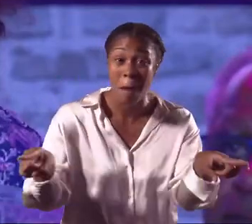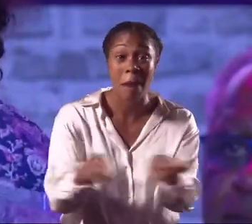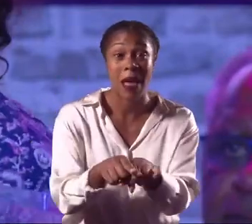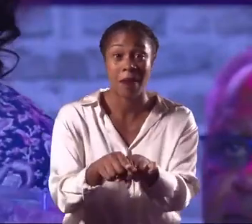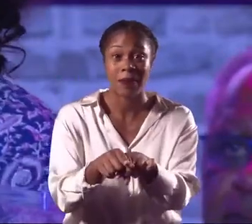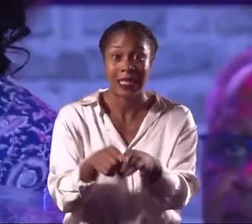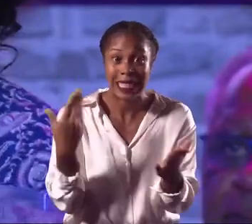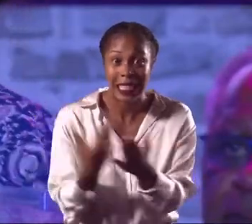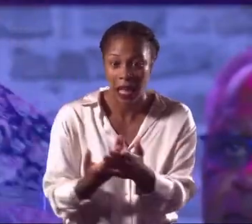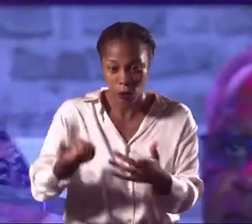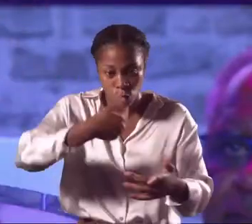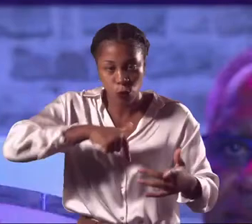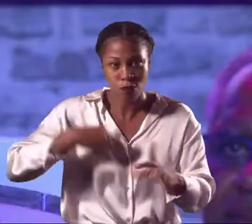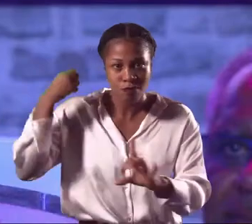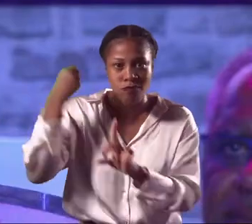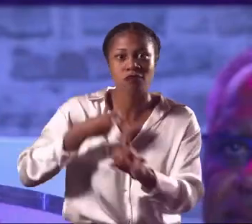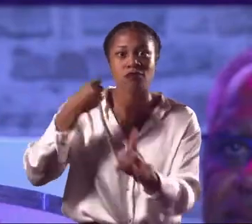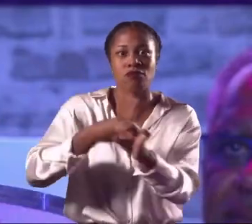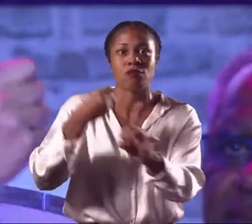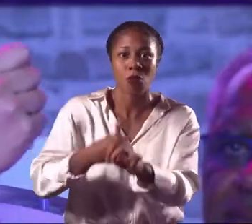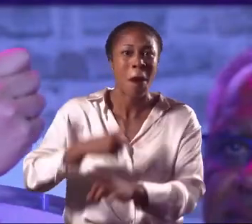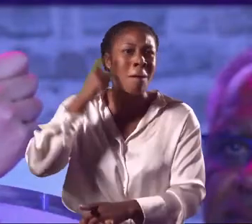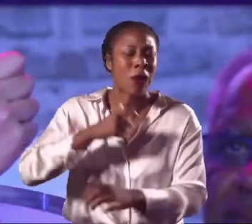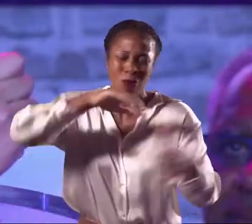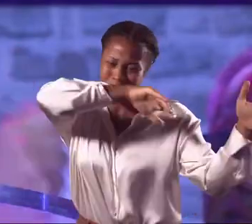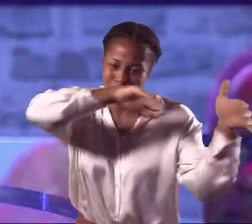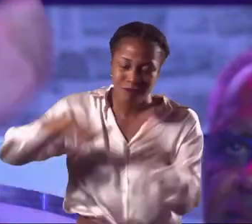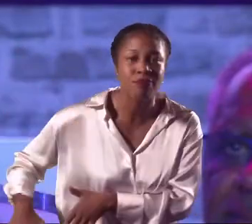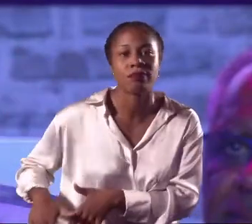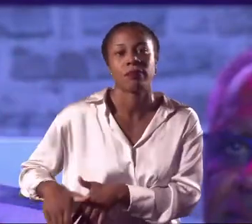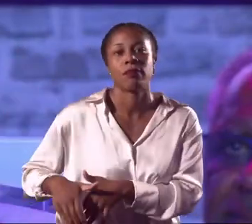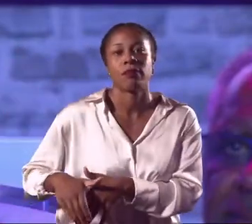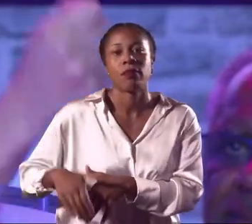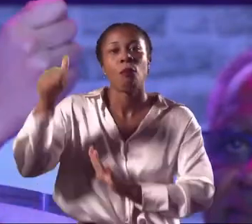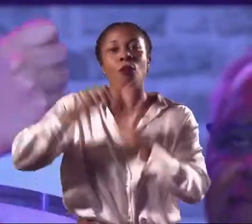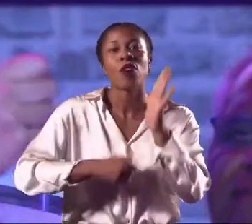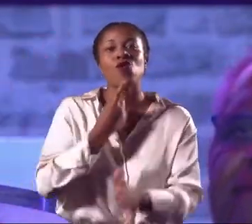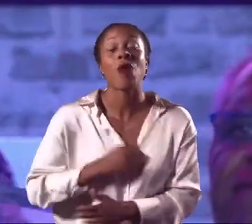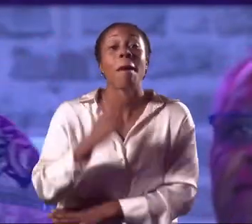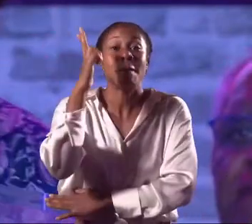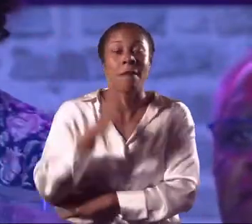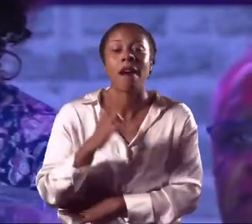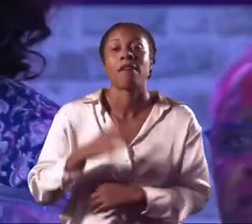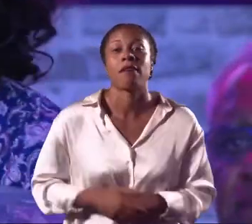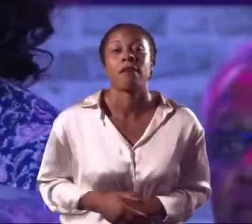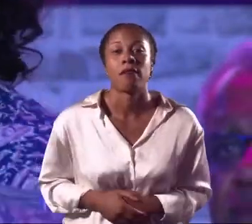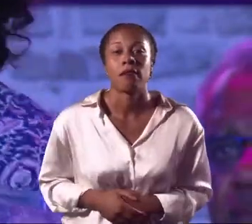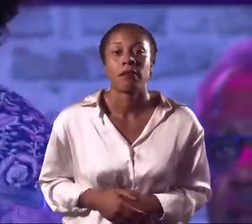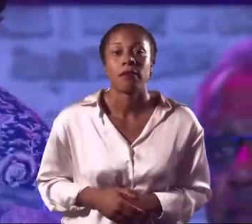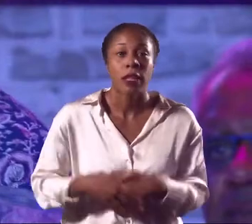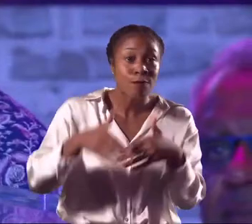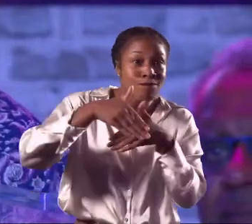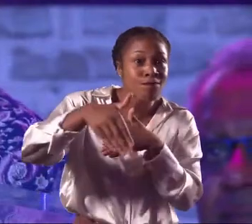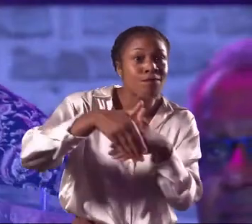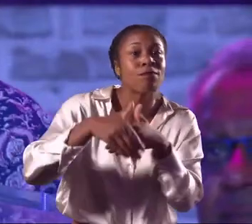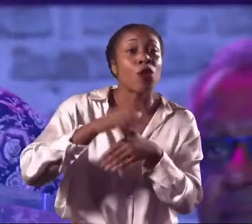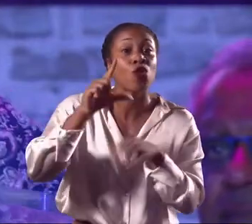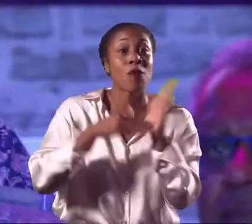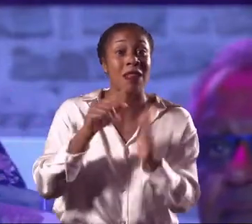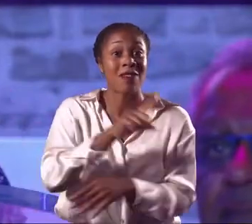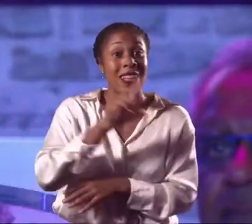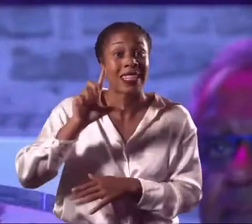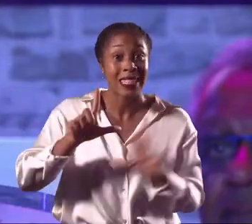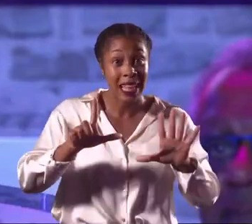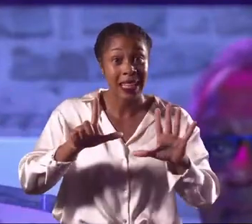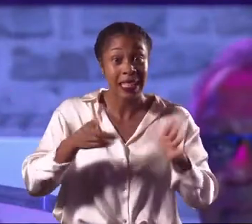allons commencer à construire l'après-Macron dès le mois de juin, parce que l'horizon et 2027 se présentent déjà